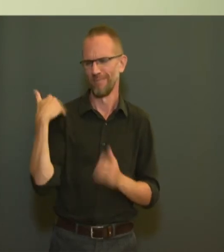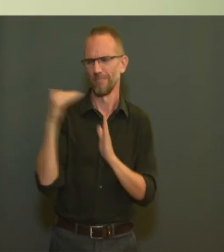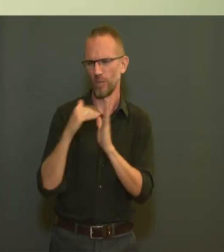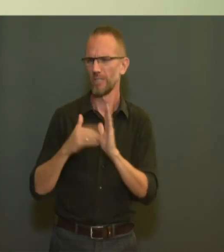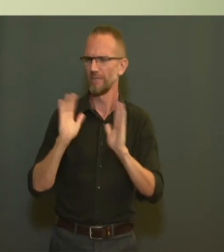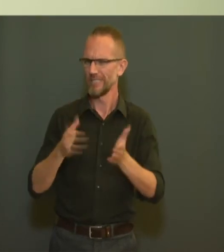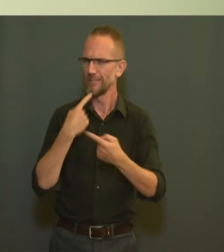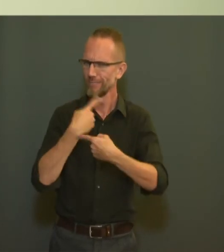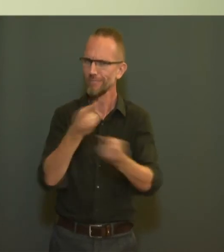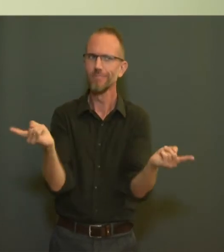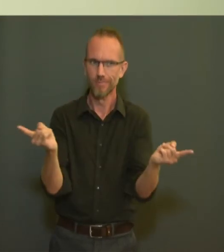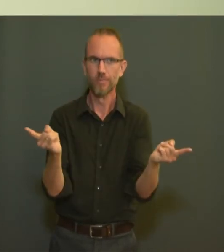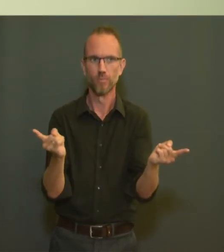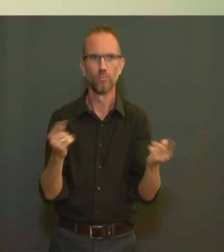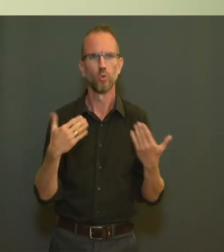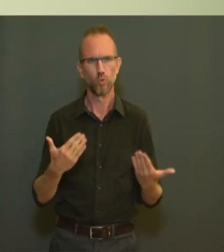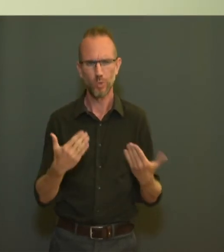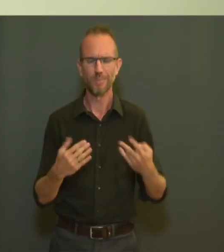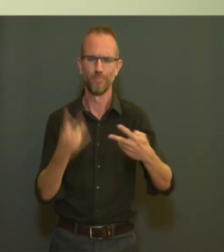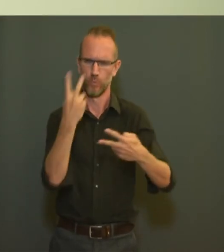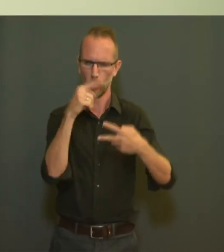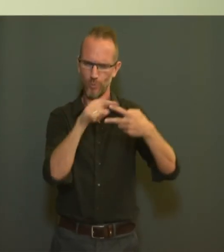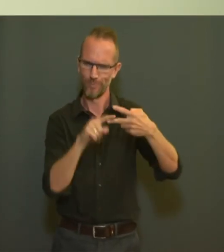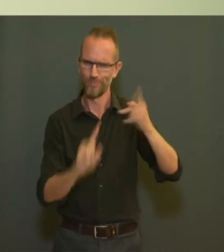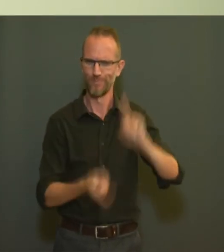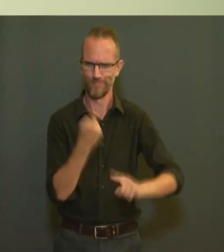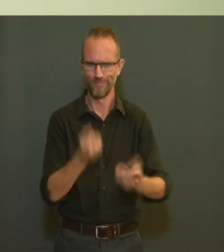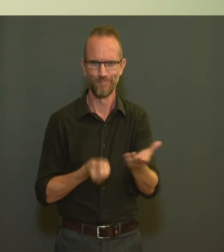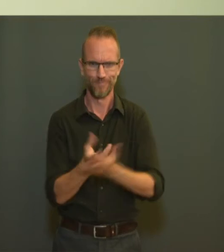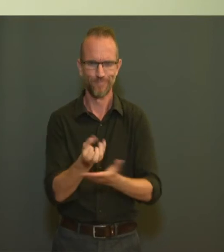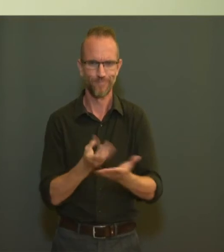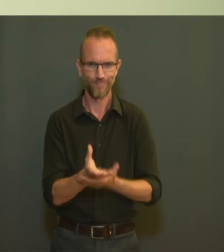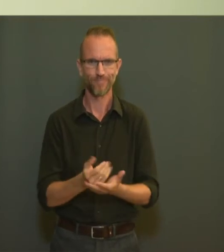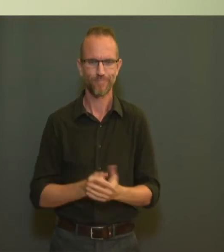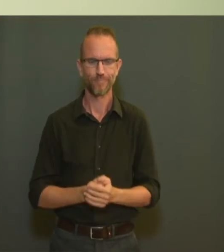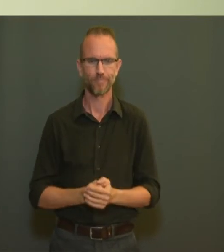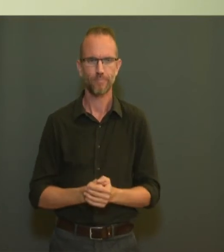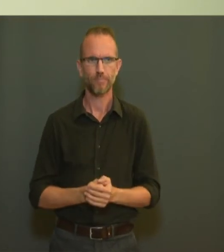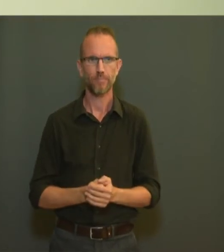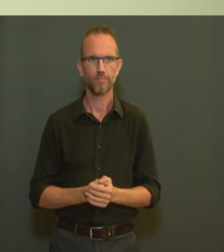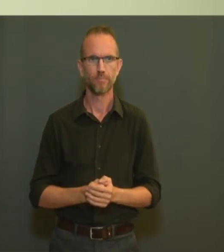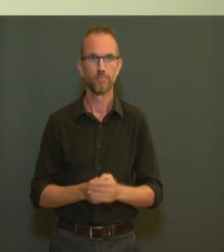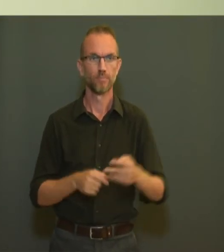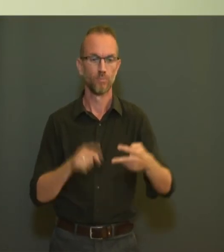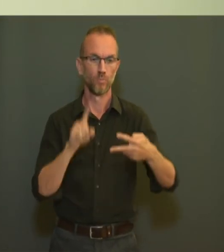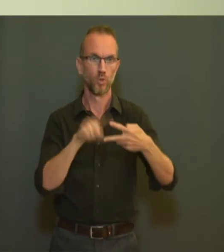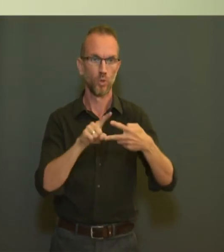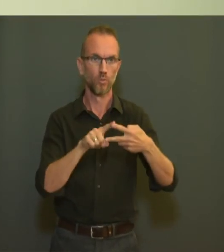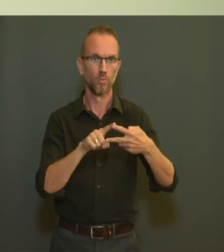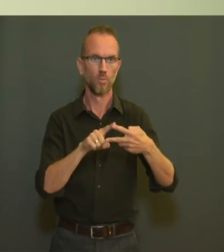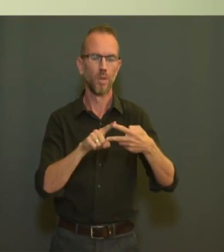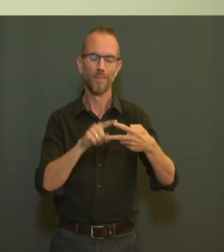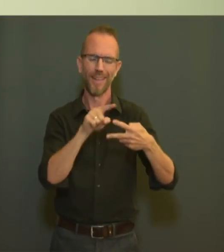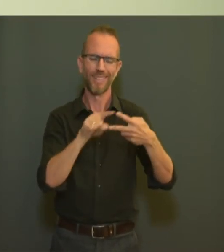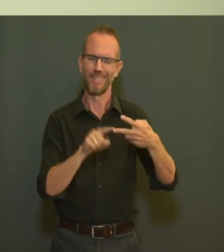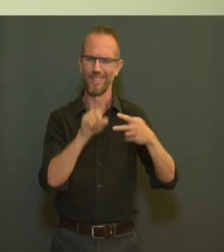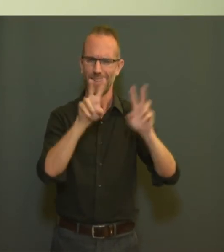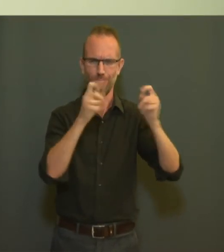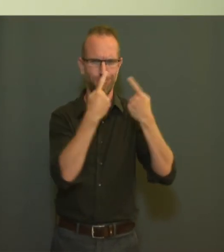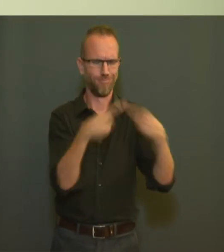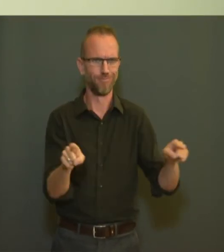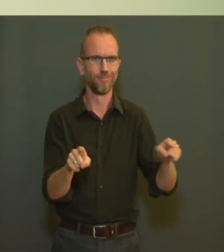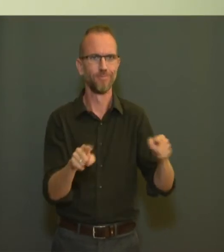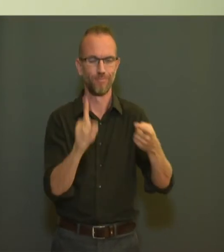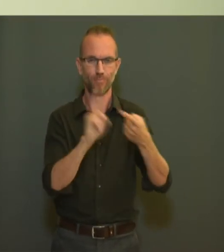messages à vous détailler aujourd'hui, je dirais dans des domaines assez différents. Le premier d'entre eux va